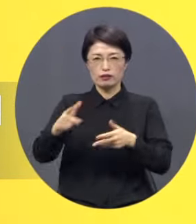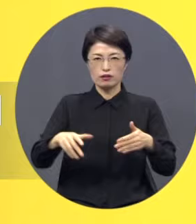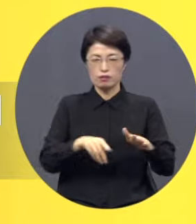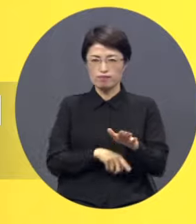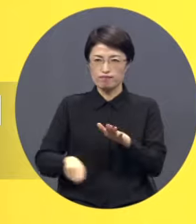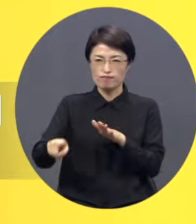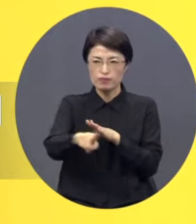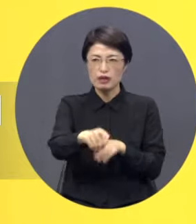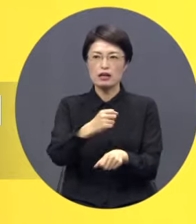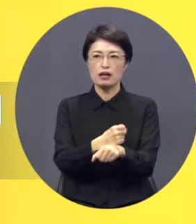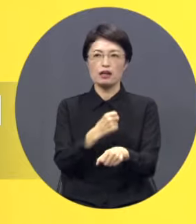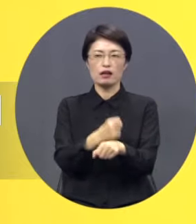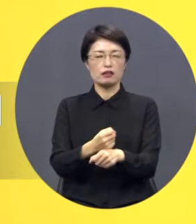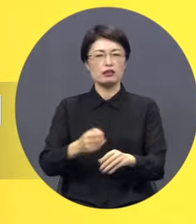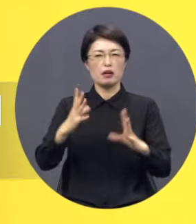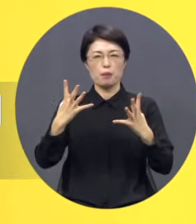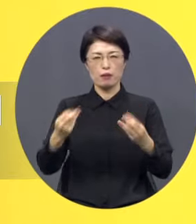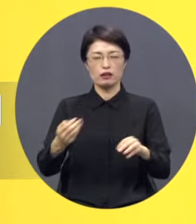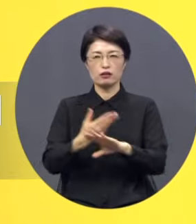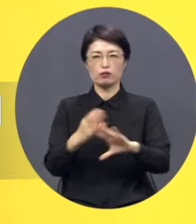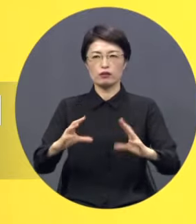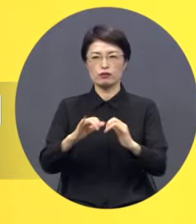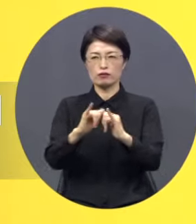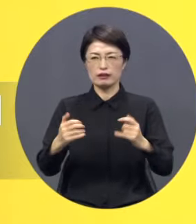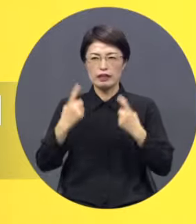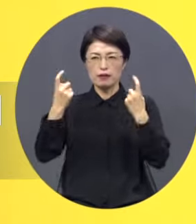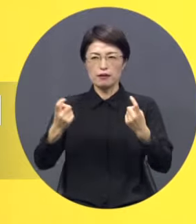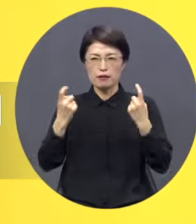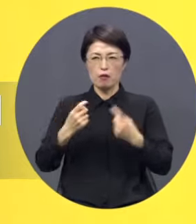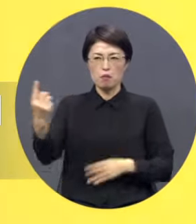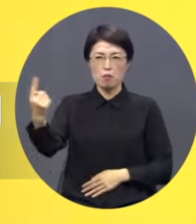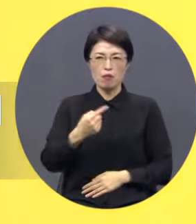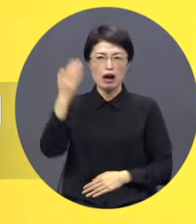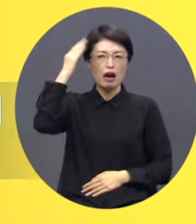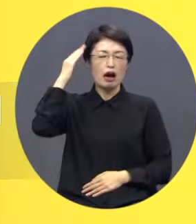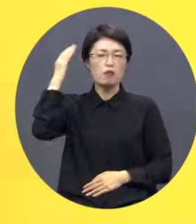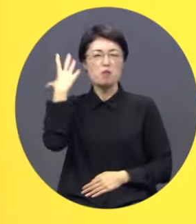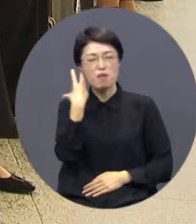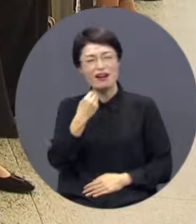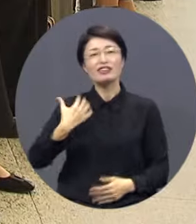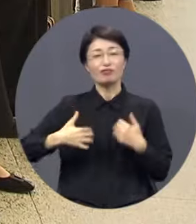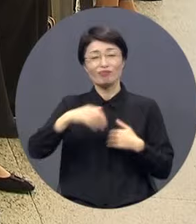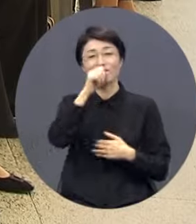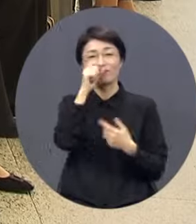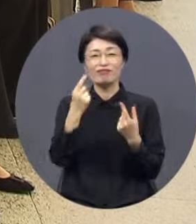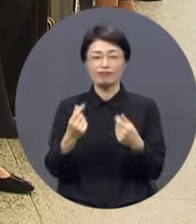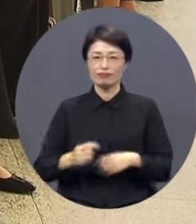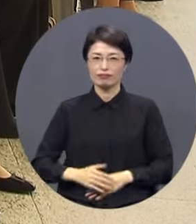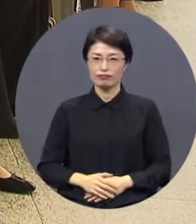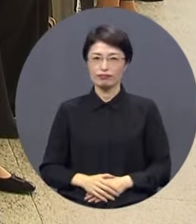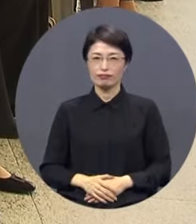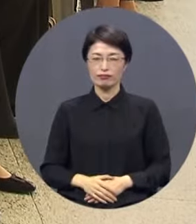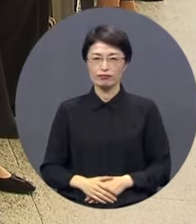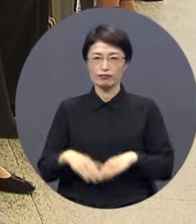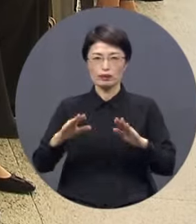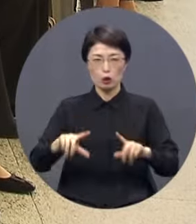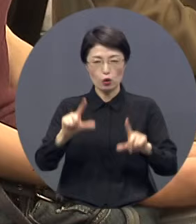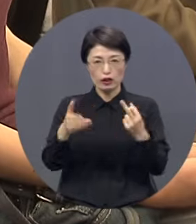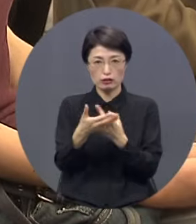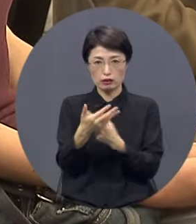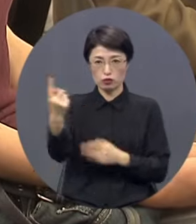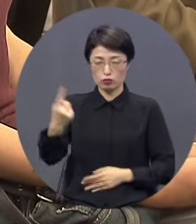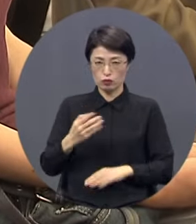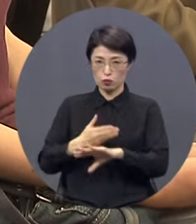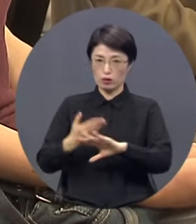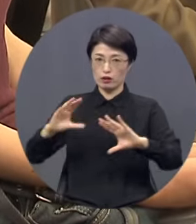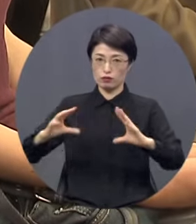외국인 관광객들이 한국의 매력을 즐길 수 있으면 좋겠습니다. 올해 제주를 찾은 외국인 관광객은